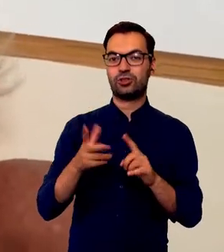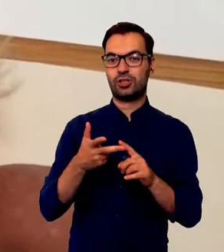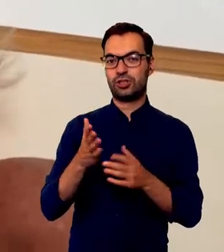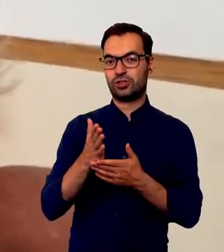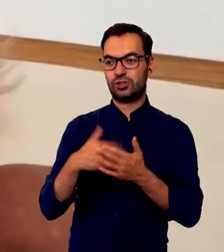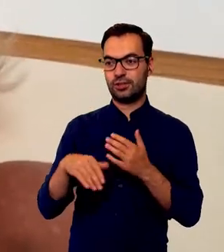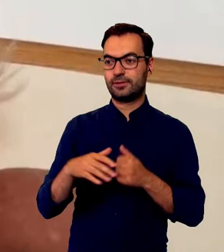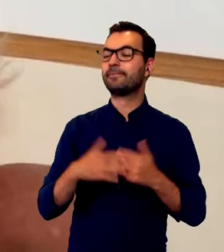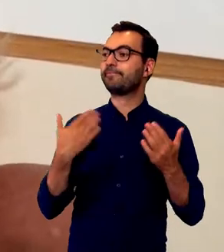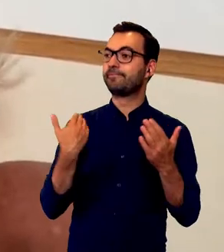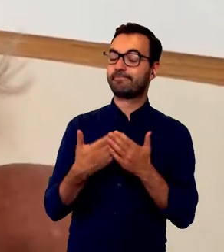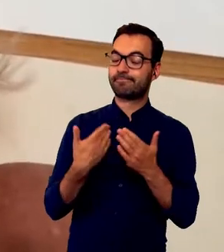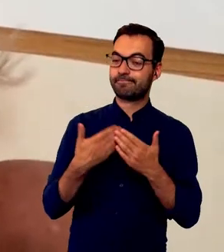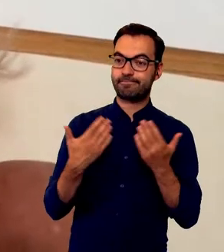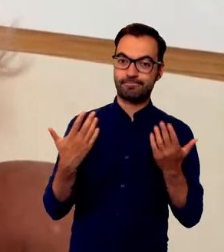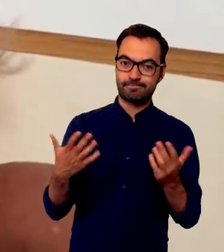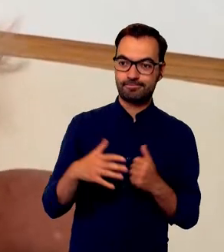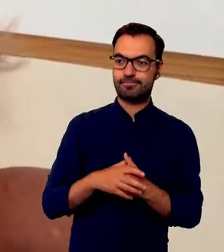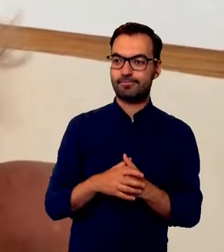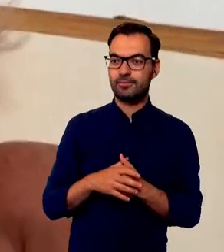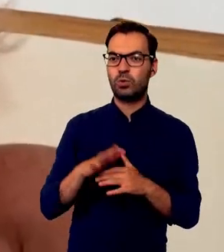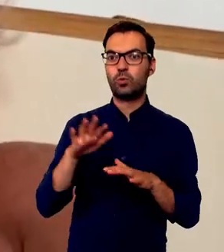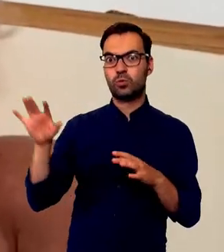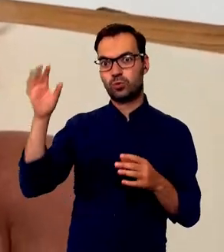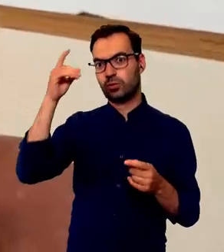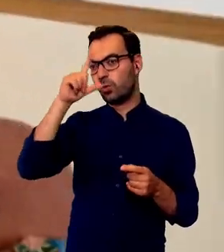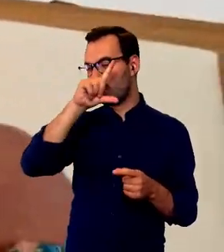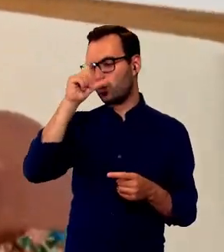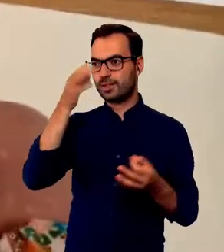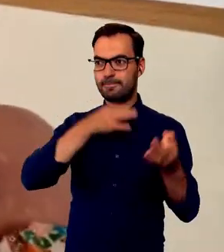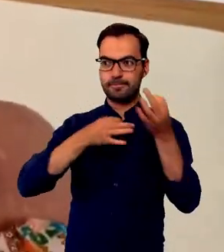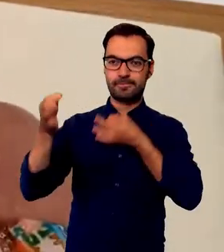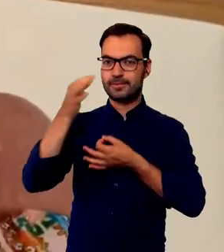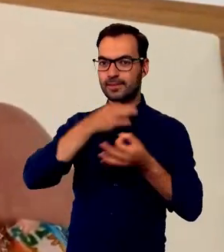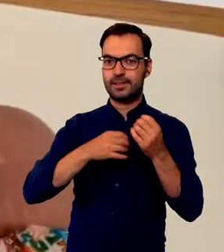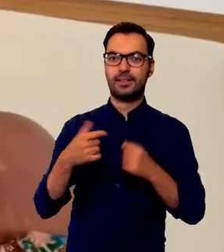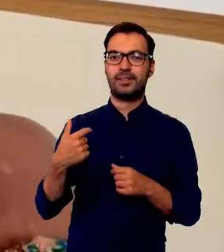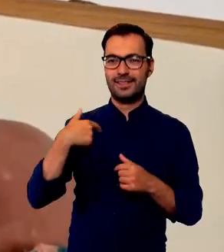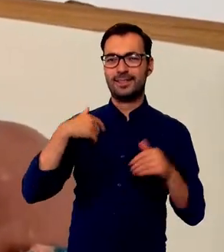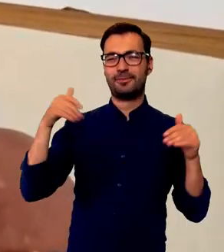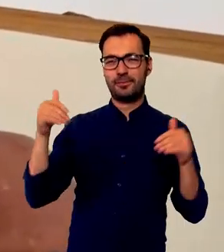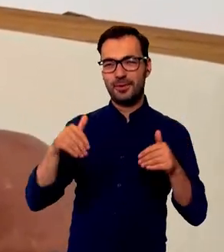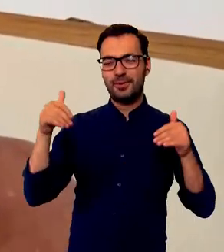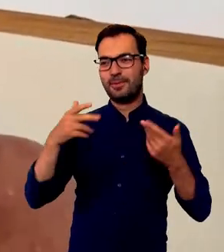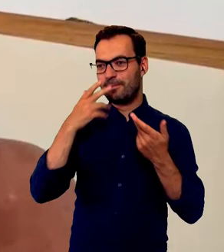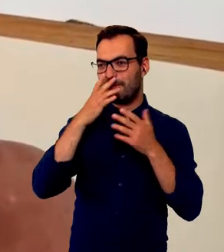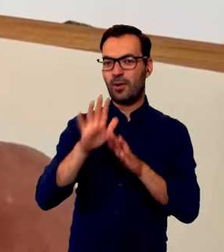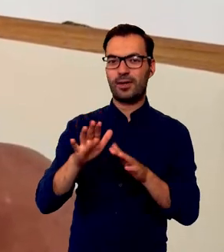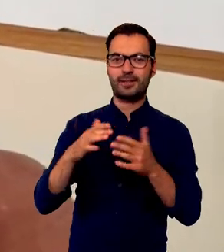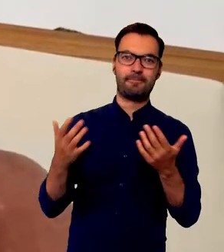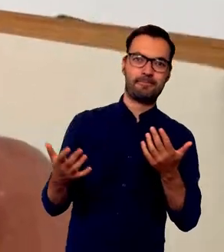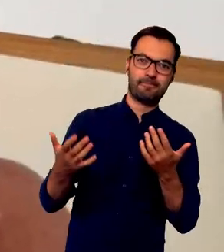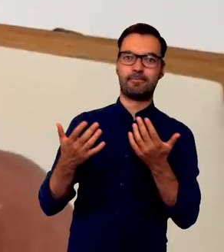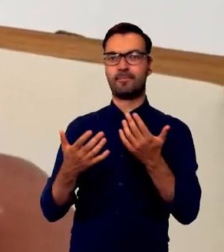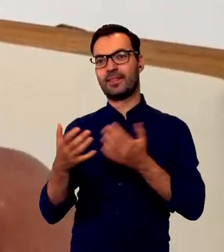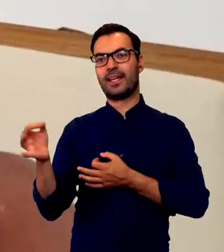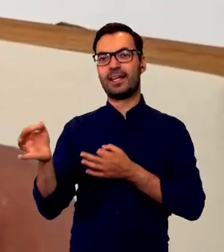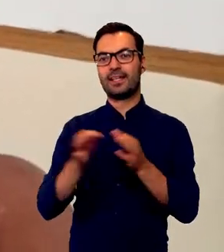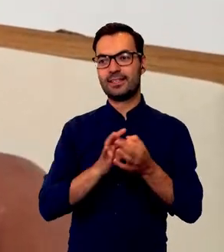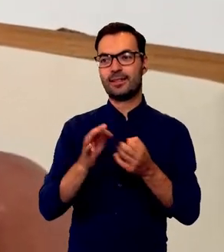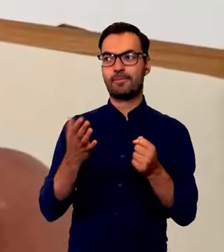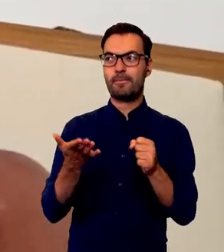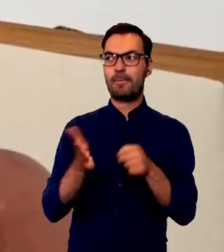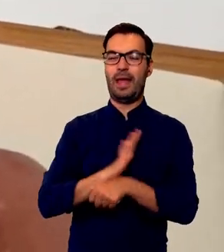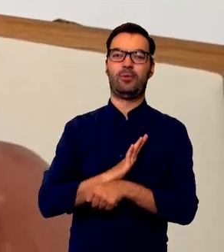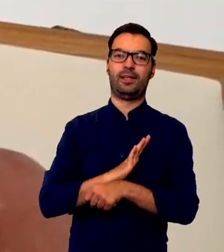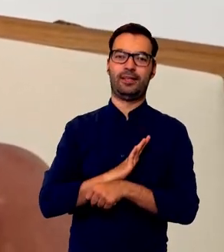części. Dlaczego? Dlatego, że dostawałam bardzo dużo pytań od moich czytelników, czy mogłabym przybliżyć jakąś taką historię